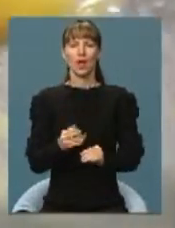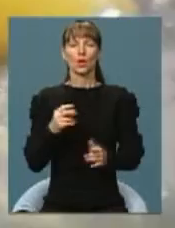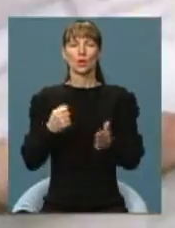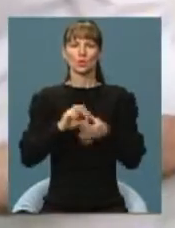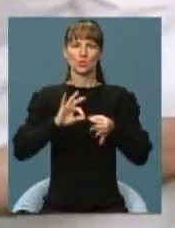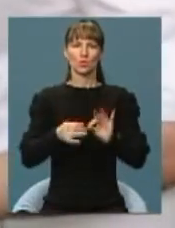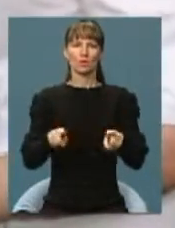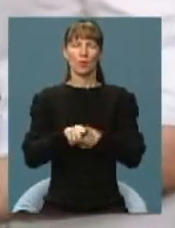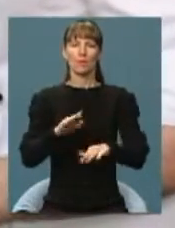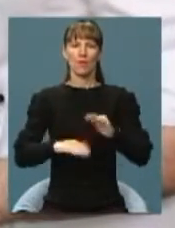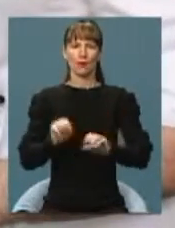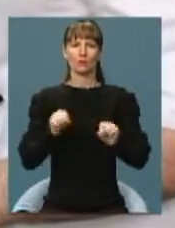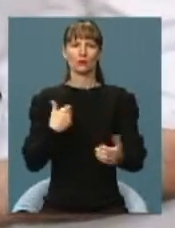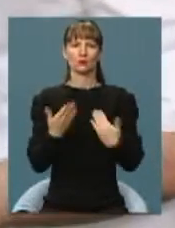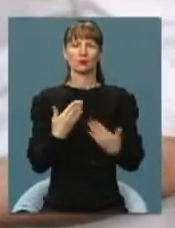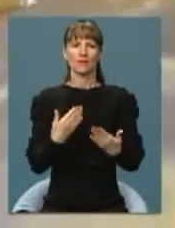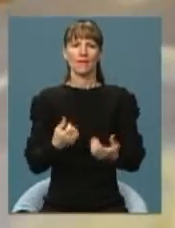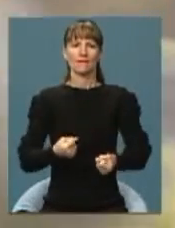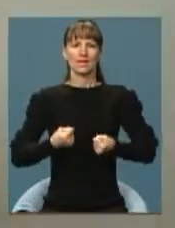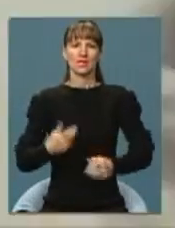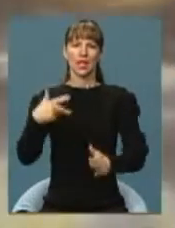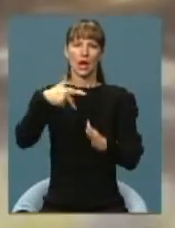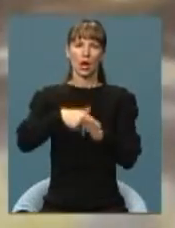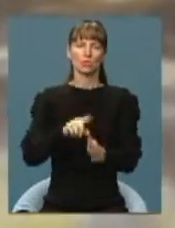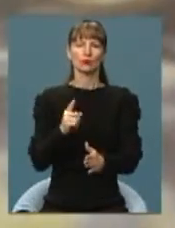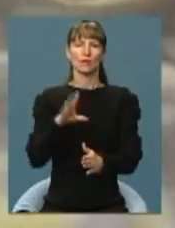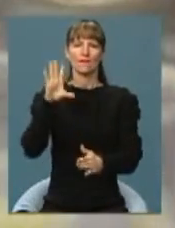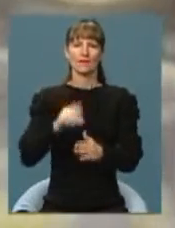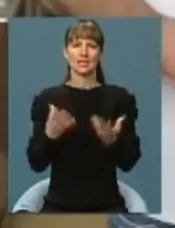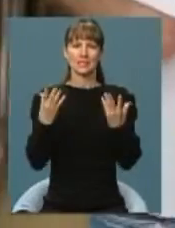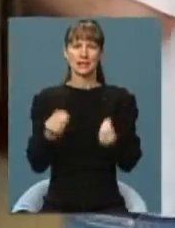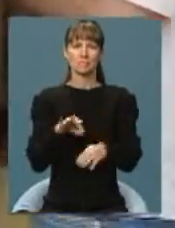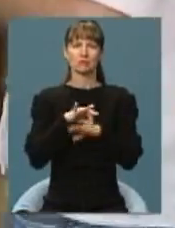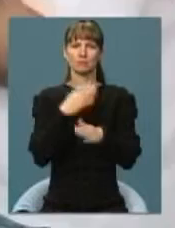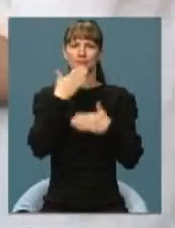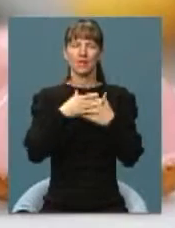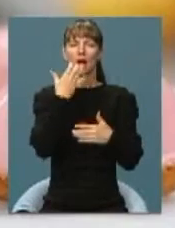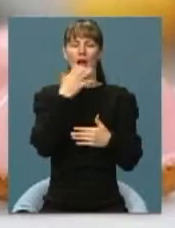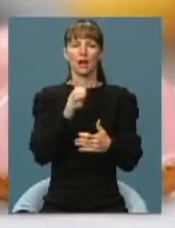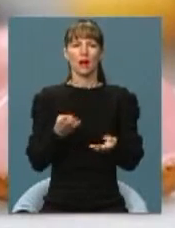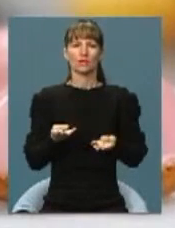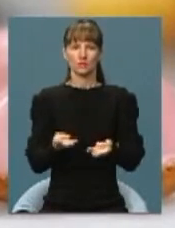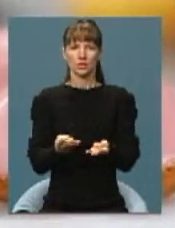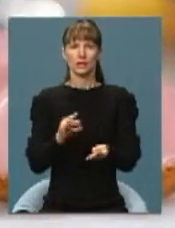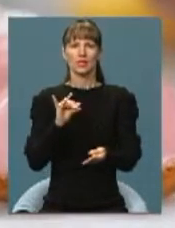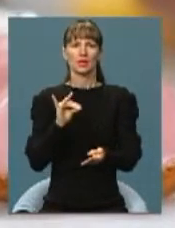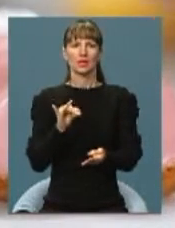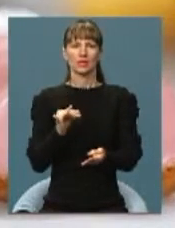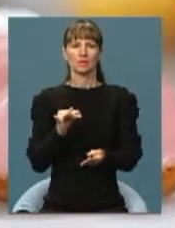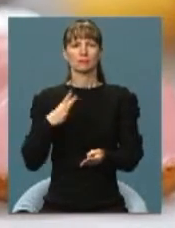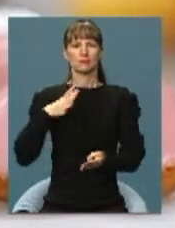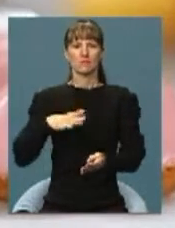такої професії можна віднести фізичне навантаження, оскільки весь день пробути біля гарячої кухонної плити під силу не